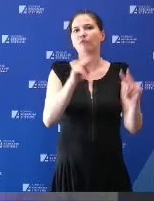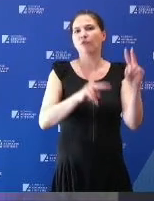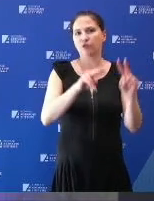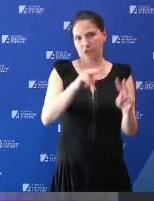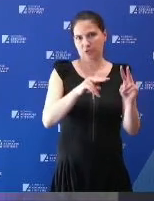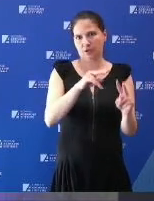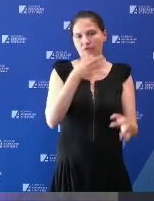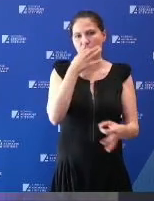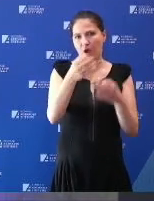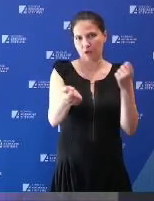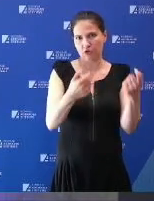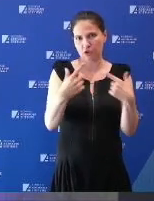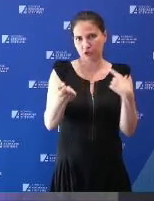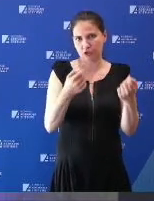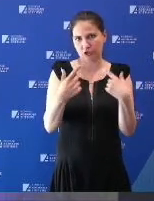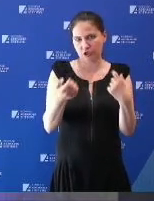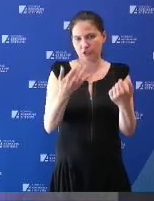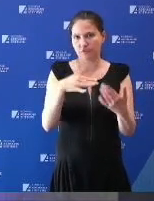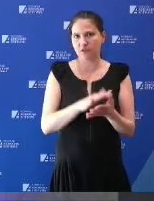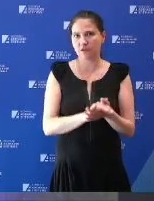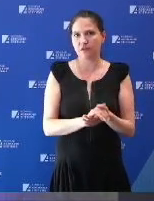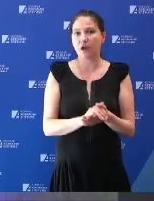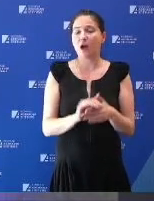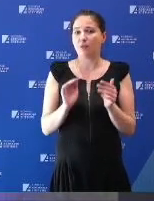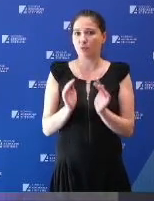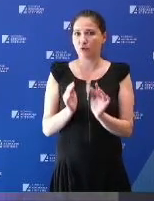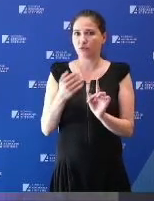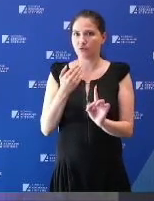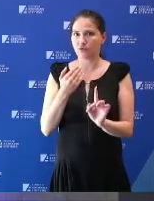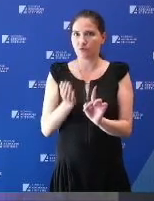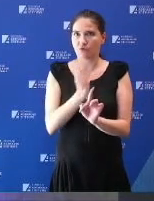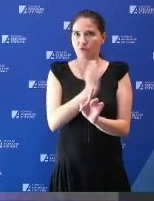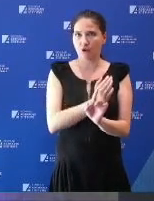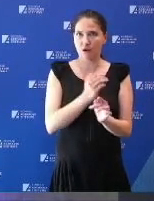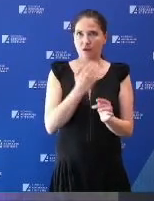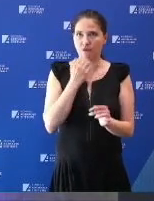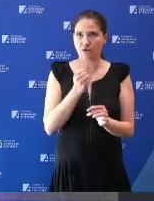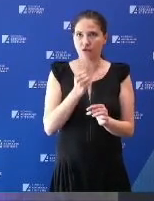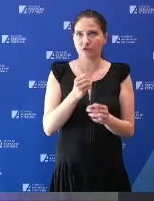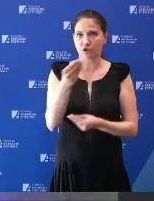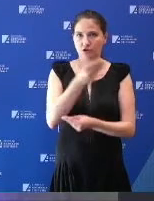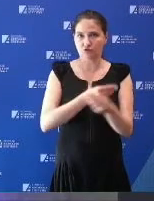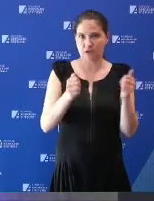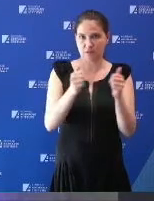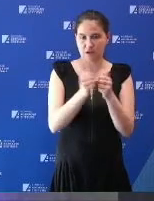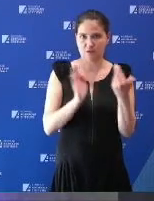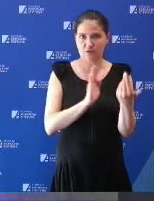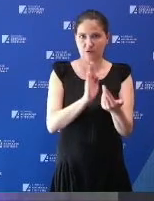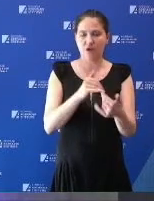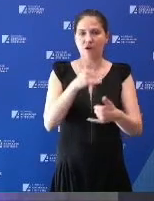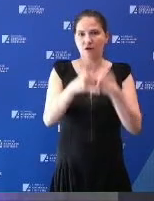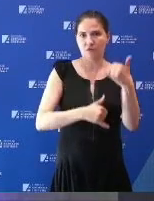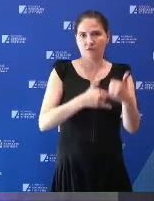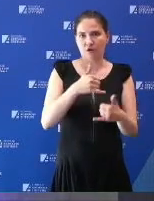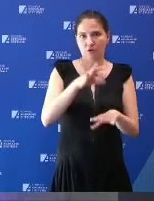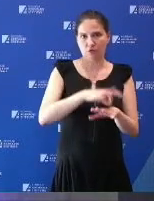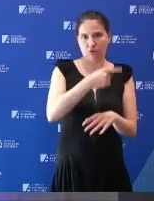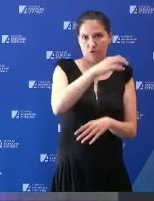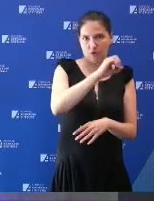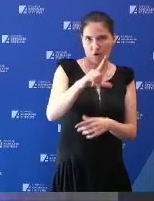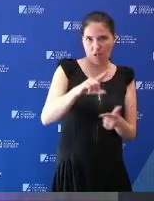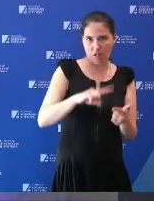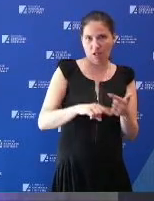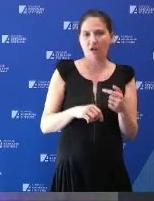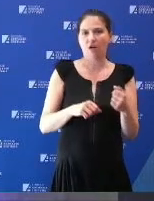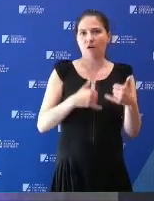bekommen. Zuerst möchte ich aber noch mal kurz unsere Gesprächspartner vorstellen. Das ist zum einen die Frauke Dr. Goll und Wiebke Winter.